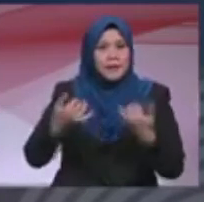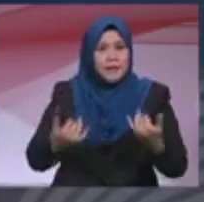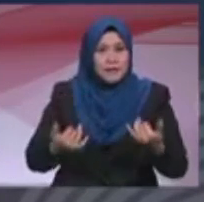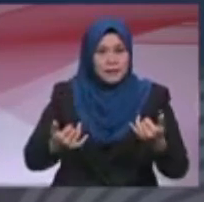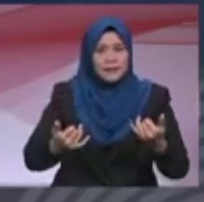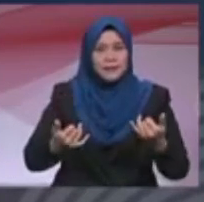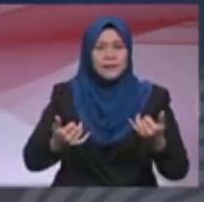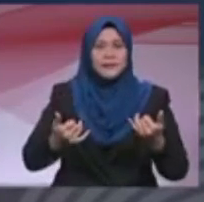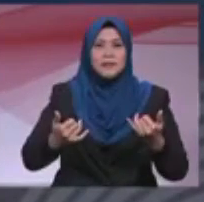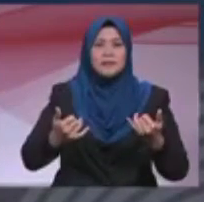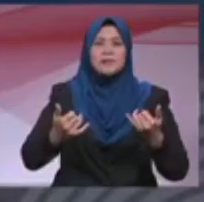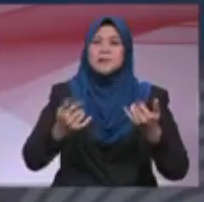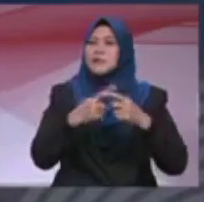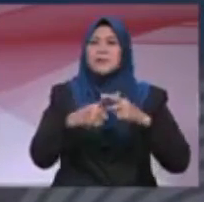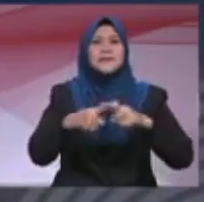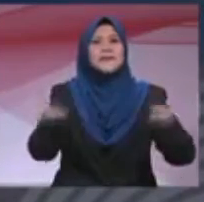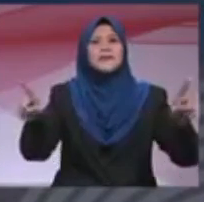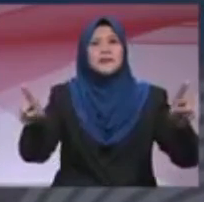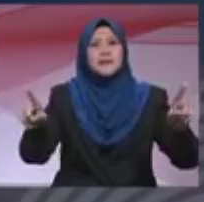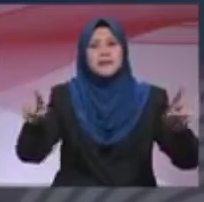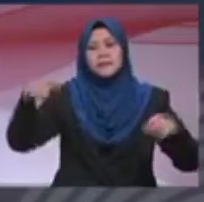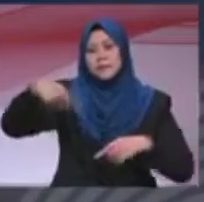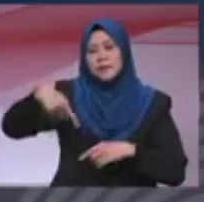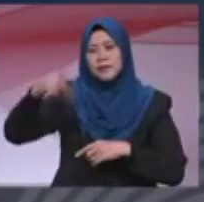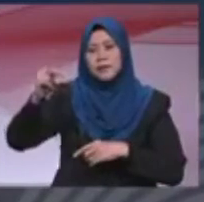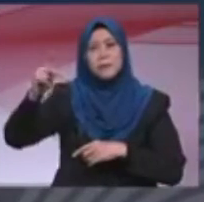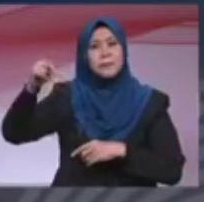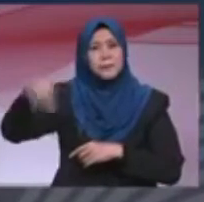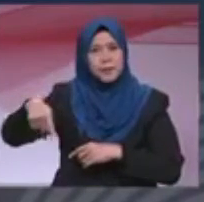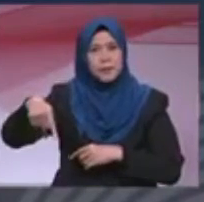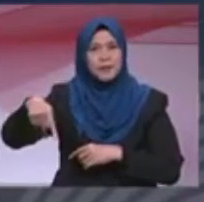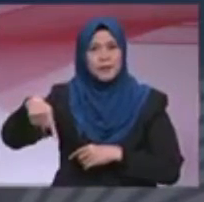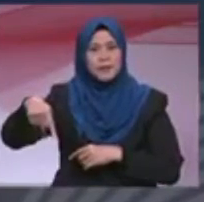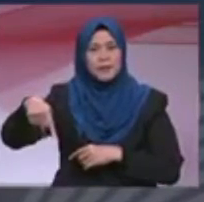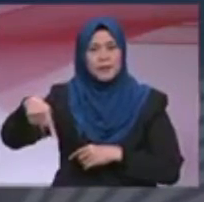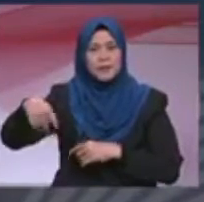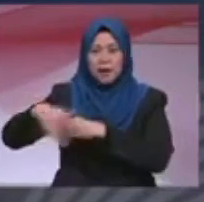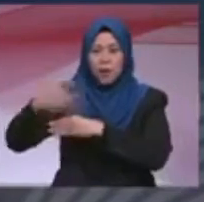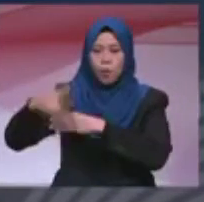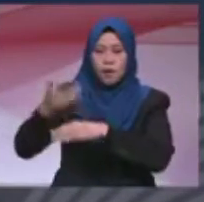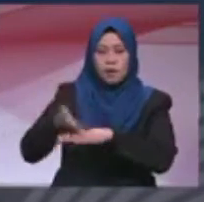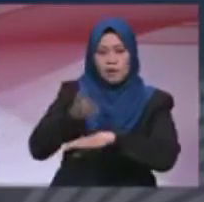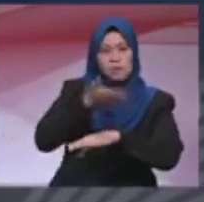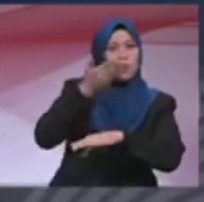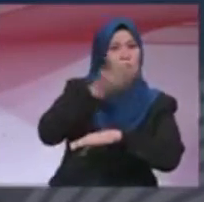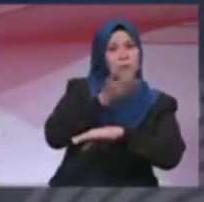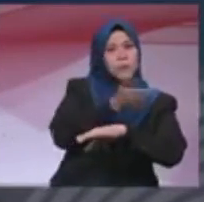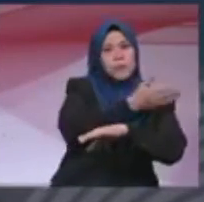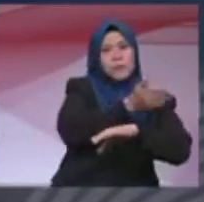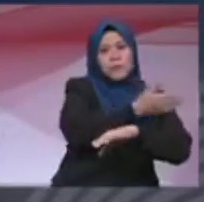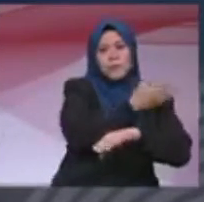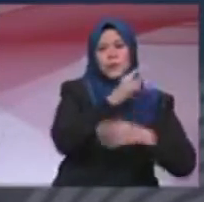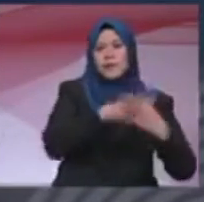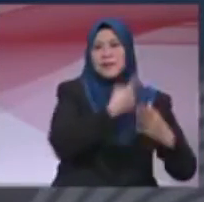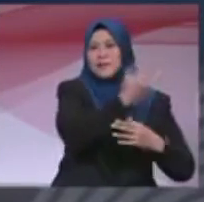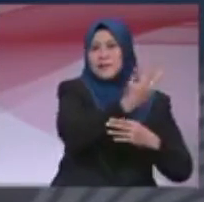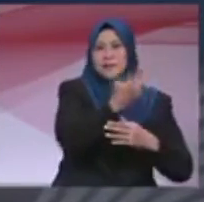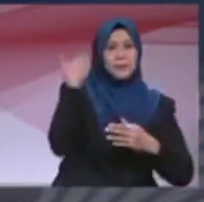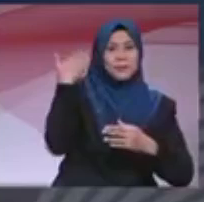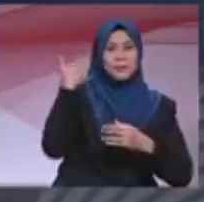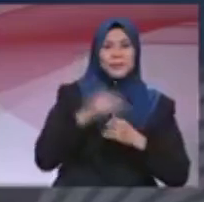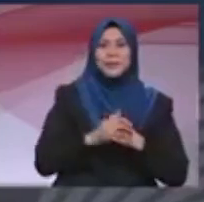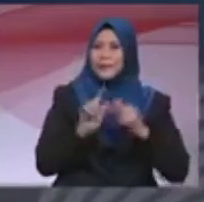ini adalah berbeza dengan PKP yang kita laksanakan di awal sebelum ini pada bulan Mac. Ya, PKP